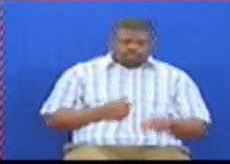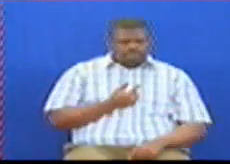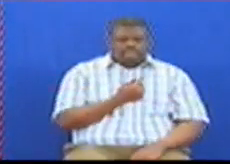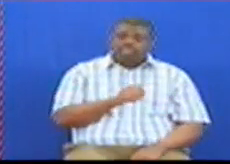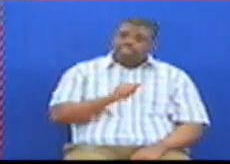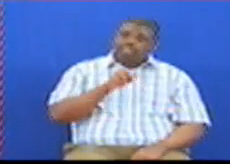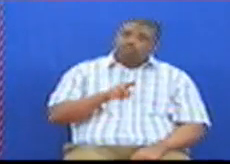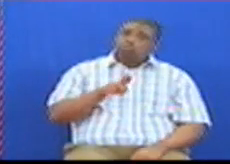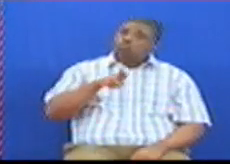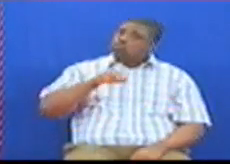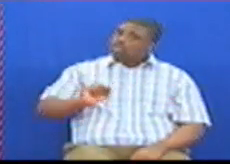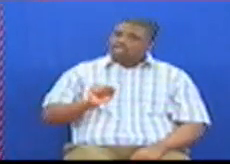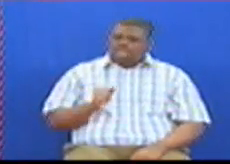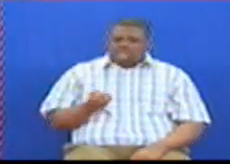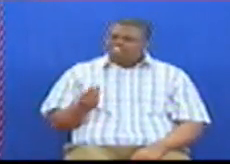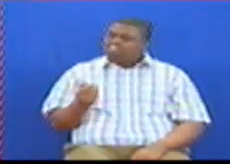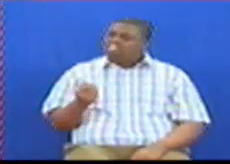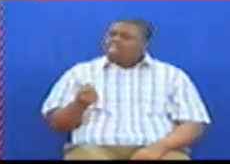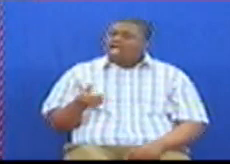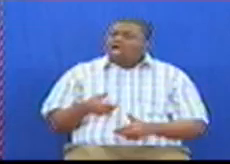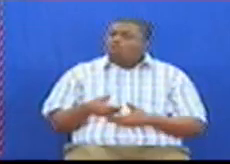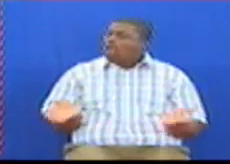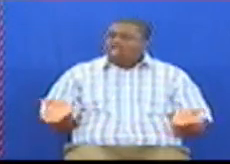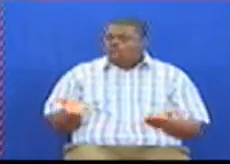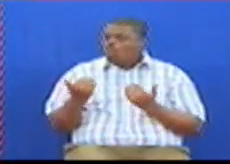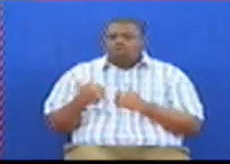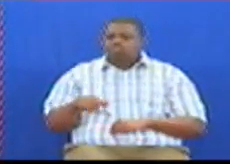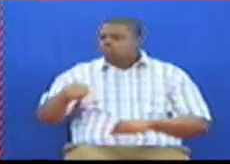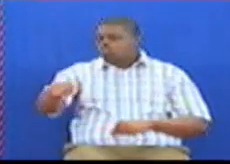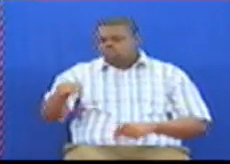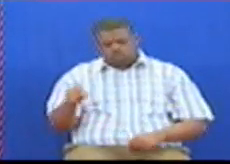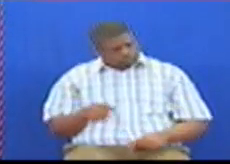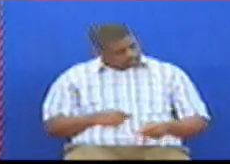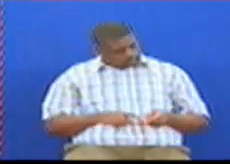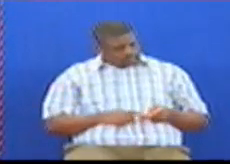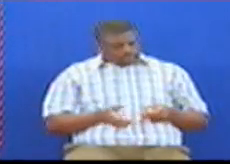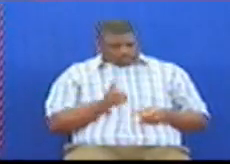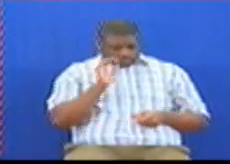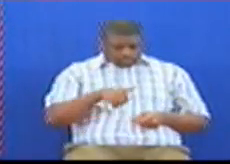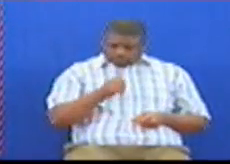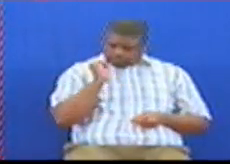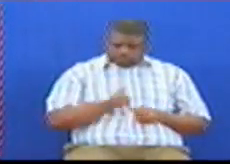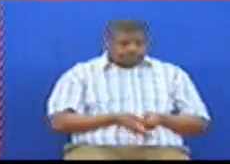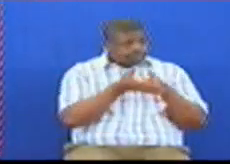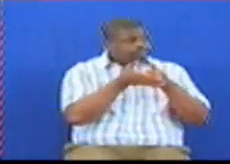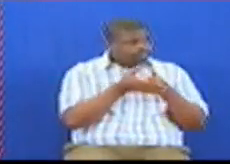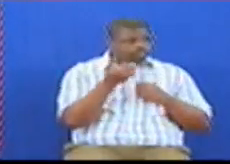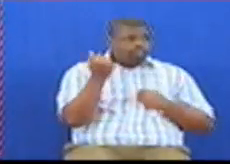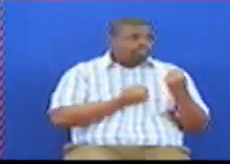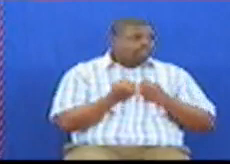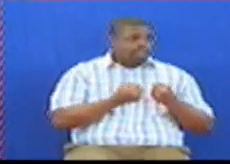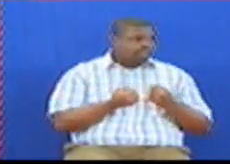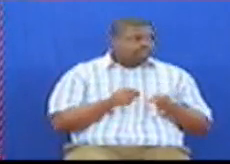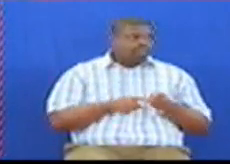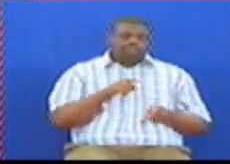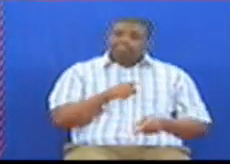na uwezo mdogo wa kifedha. Nakumbuka mwaka jana niliwaomba serikali tusaidie gari la Tarura, inaonekana kwamba sasa hivi angalau wanaweza kumove. Wilaya Kilosa